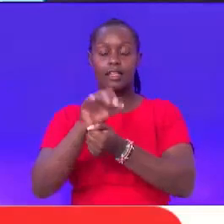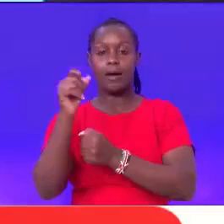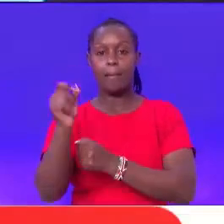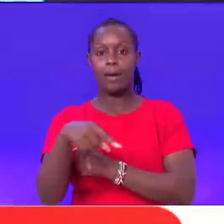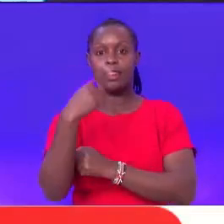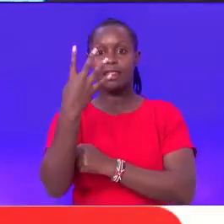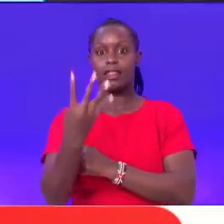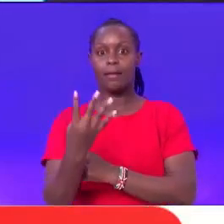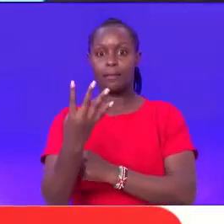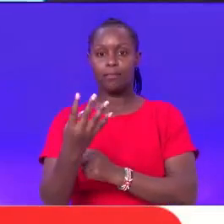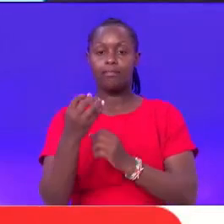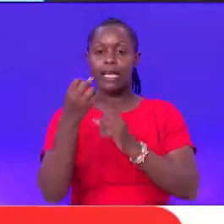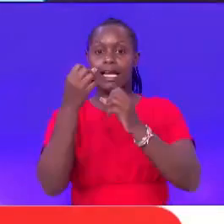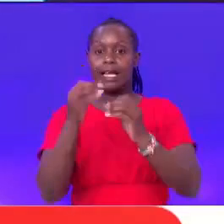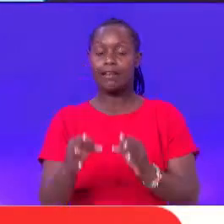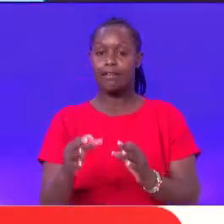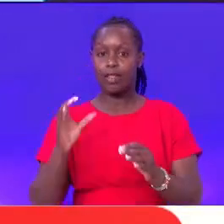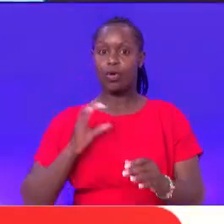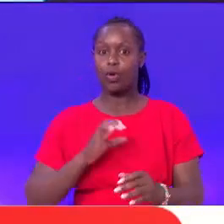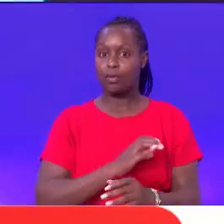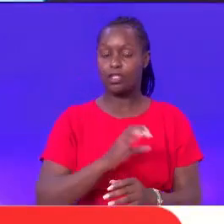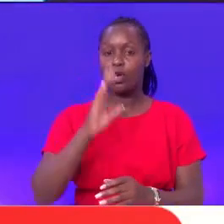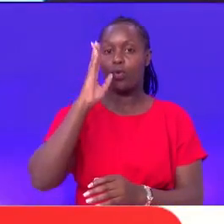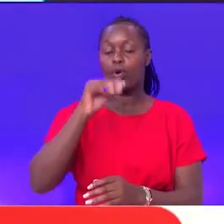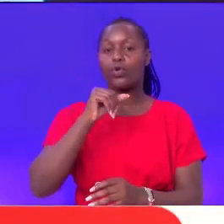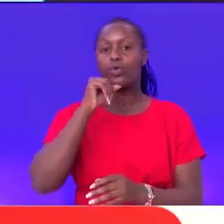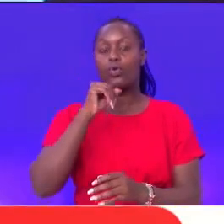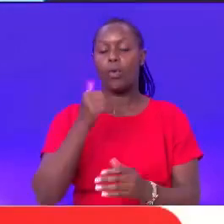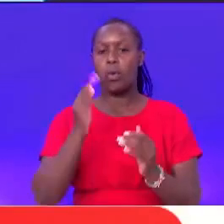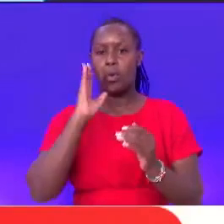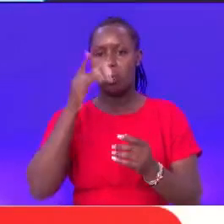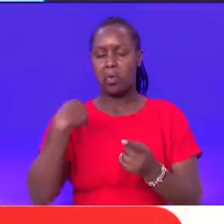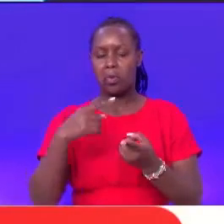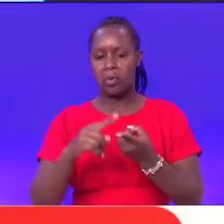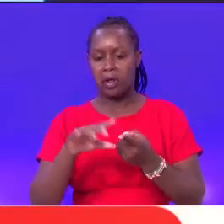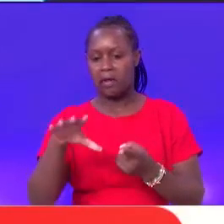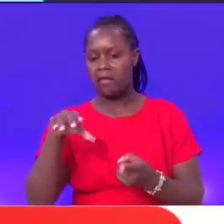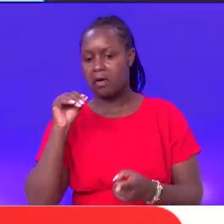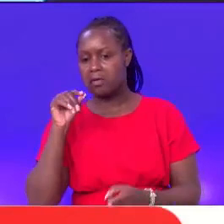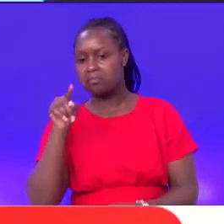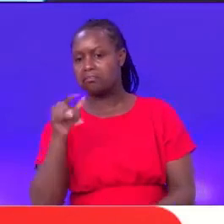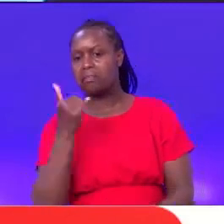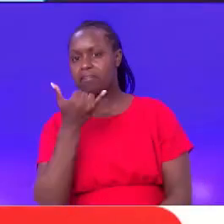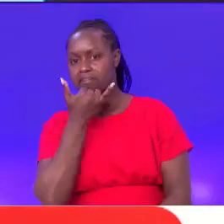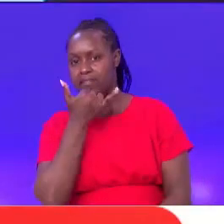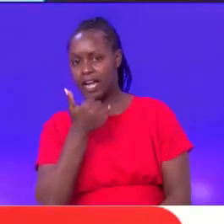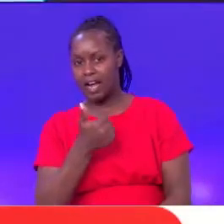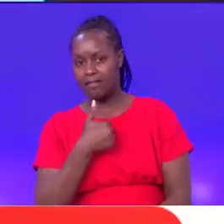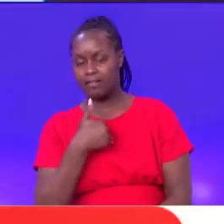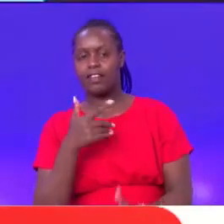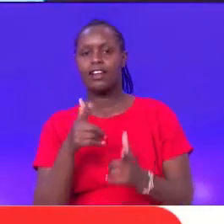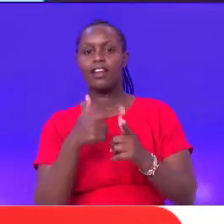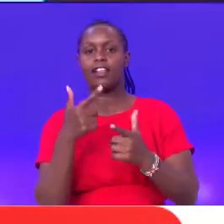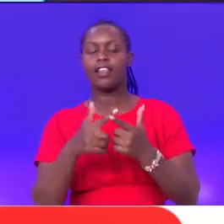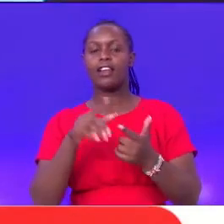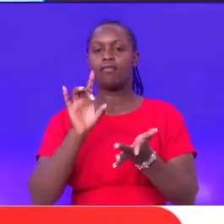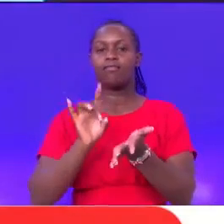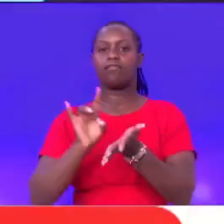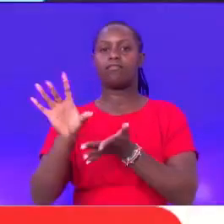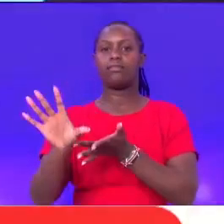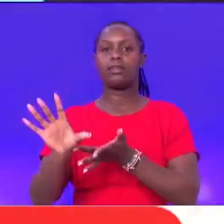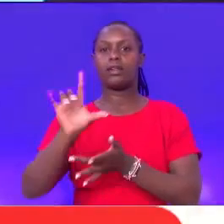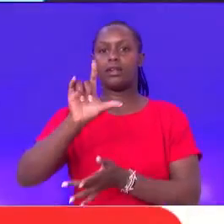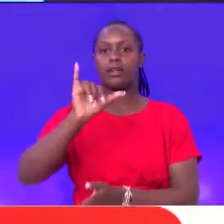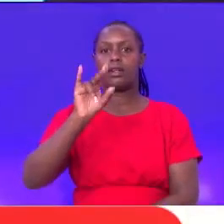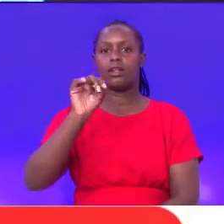huu. Iwapo kamati hii maalum itamtupilia itampata Linturi na hatia, basi Linturi